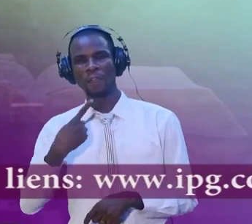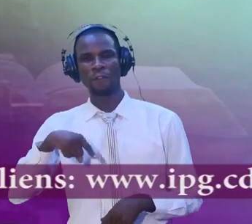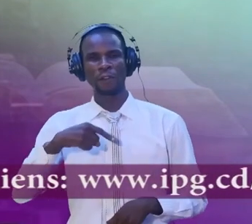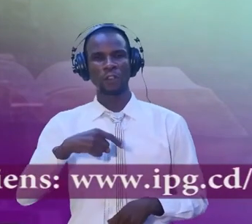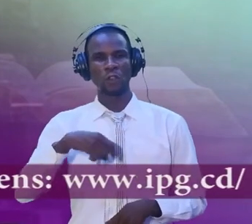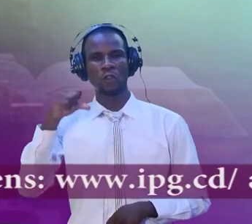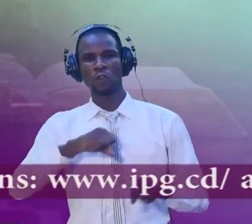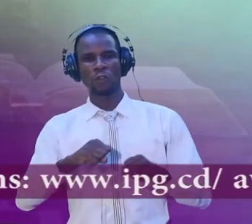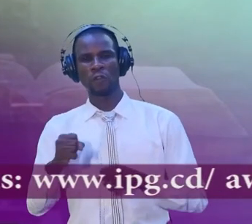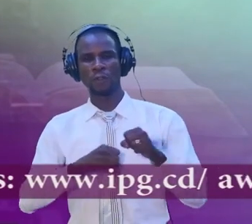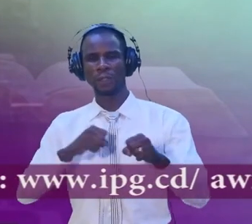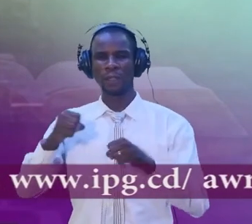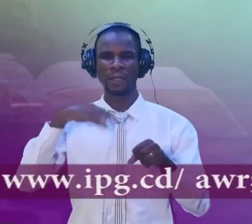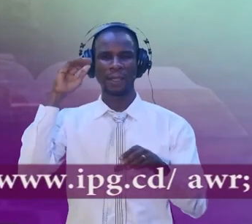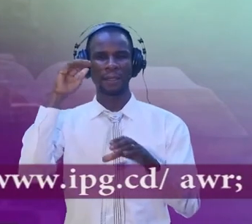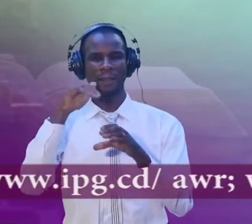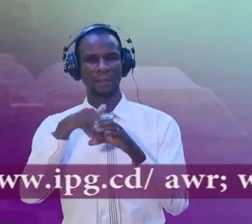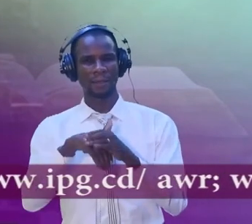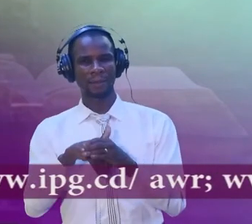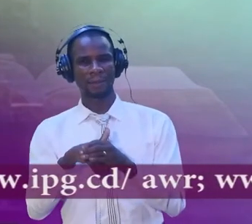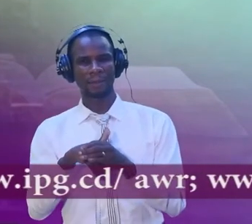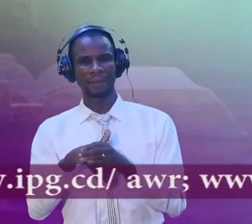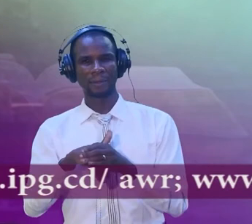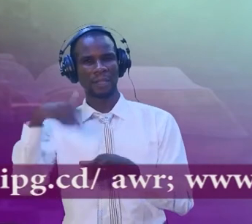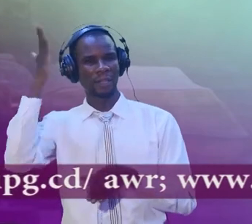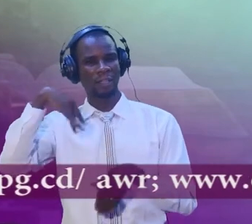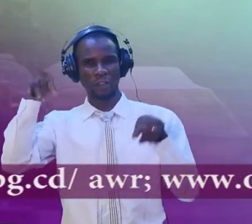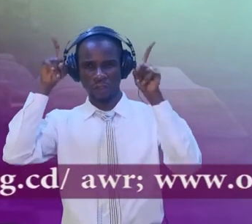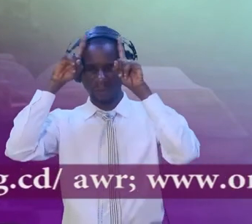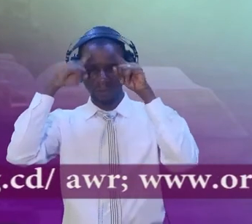Usidhani kwamba huna tegemeo, usidhani kwamba wewe